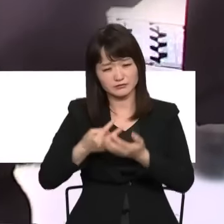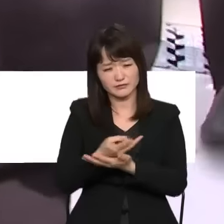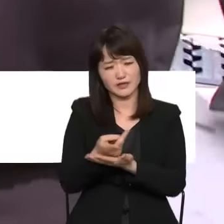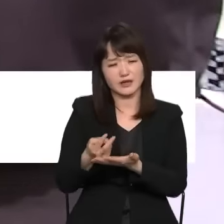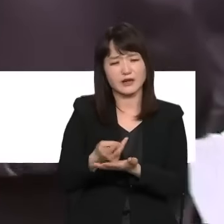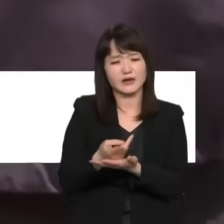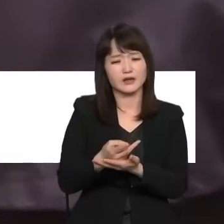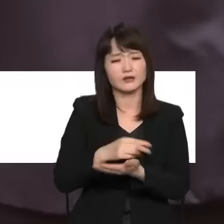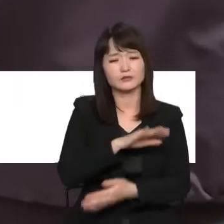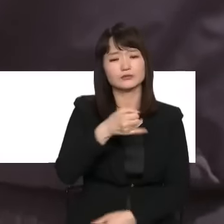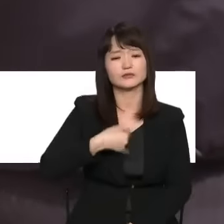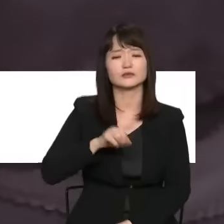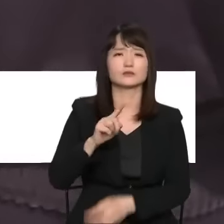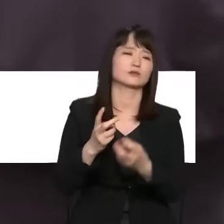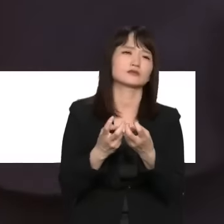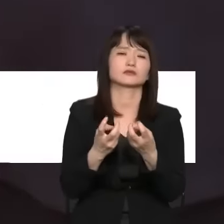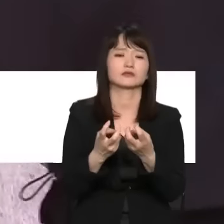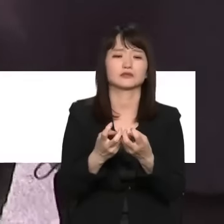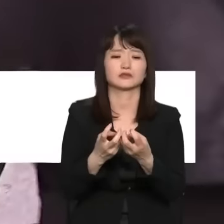효정이.